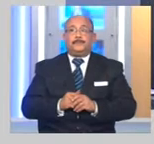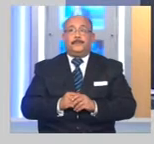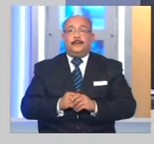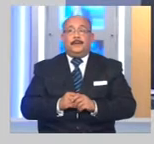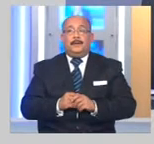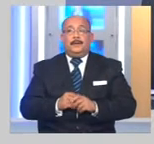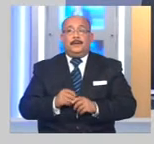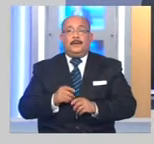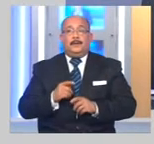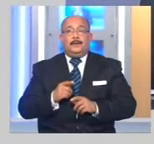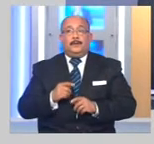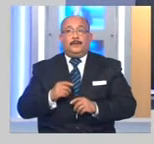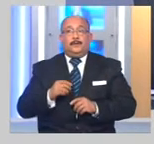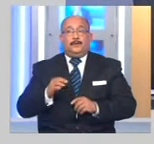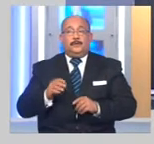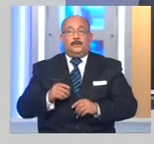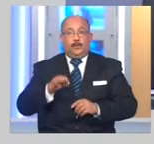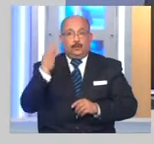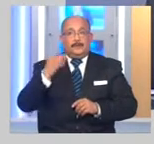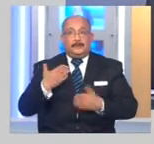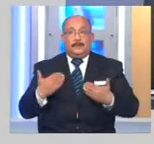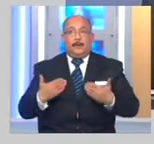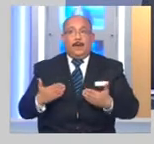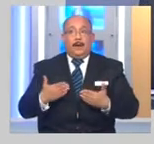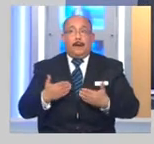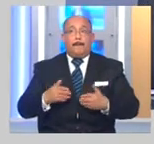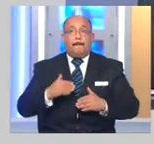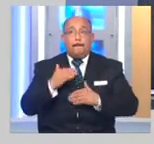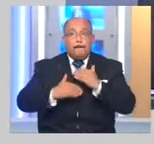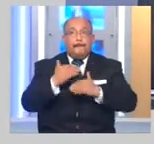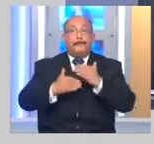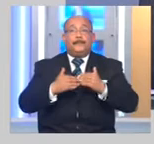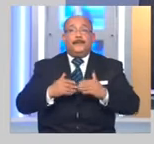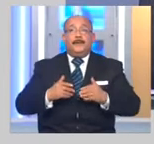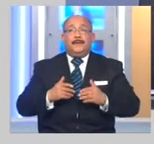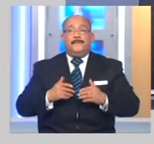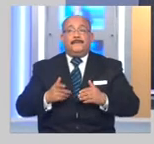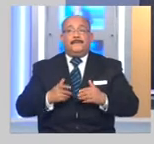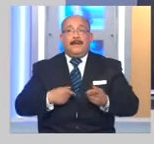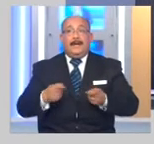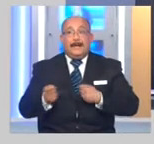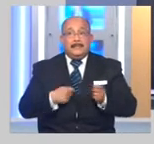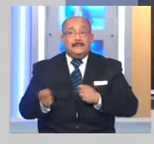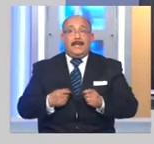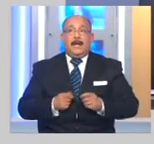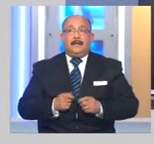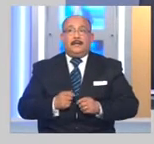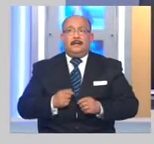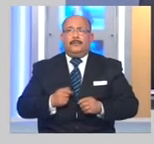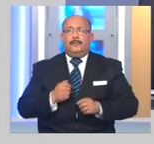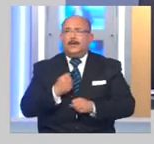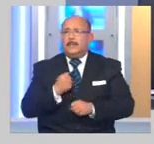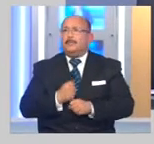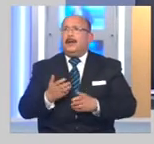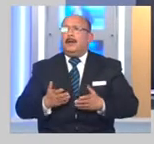في مستوى التنمية الجهوية موصولة أساسا بالولايات الداخلية والولايات الحدودية، لم تنكر ذلك تماما، وضعت البرامج. ناهيك